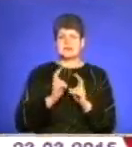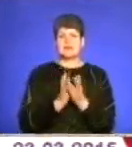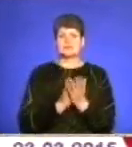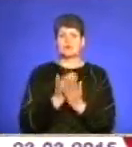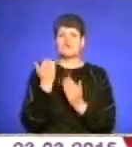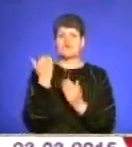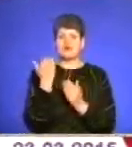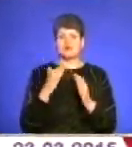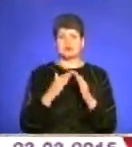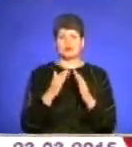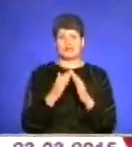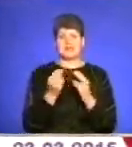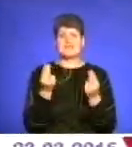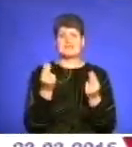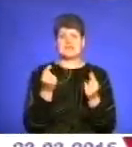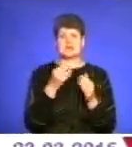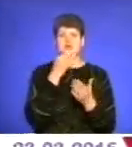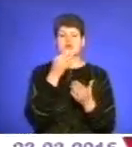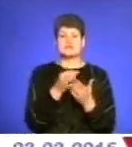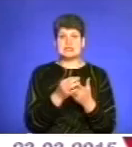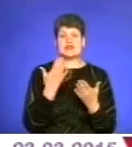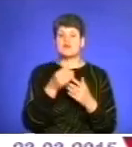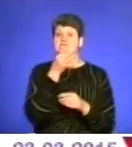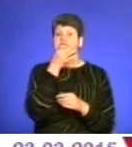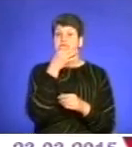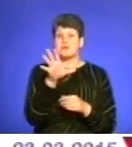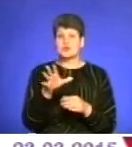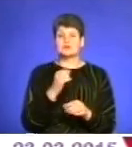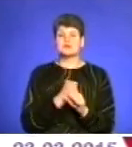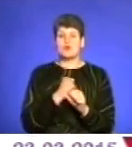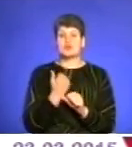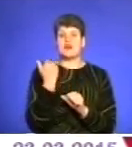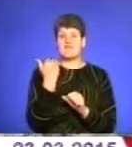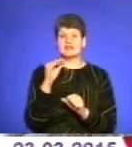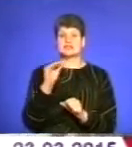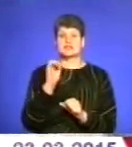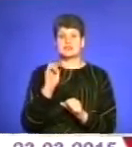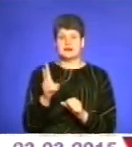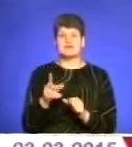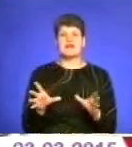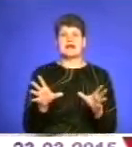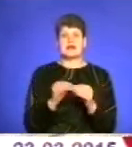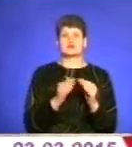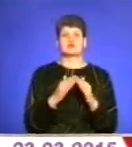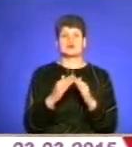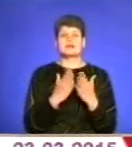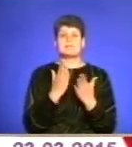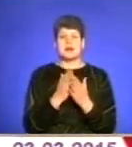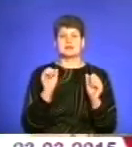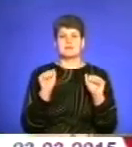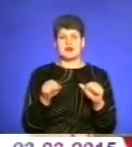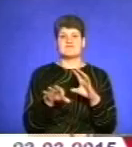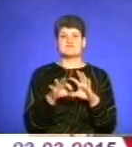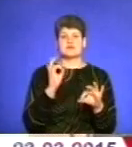ваші будинки, фінансових звітів. А якщо вам не подобається робота вашого ЖЕКу, ви разом із сусідами маєте право